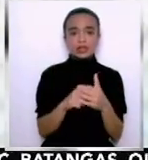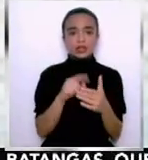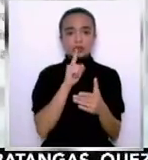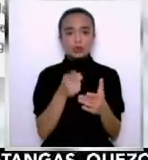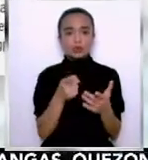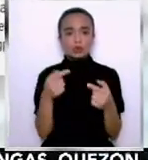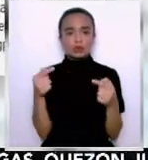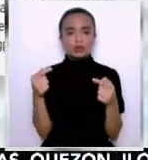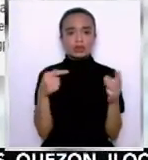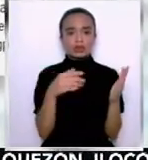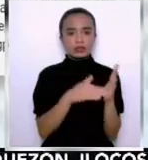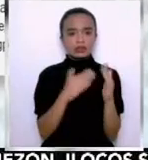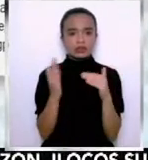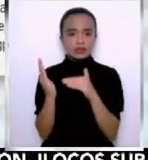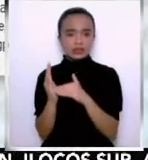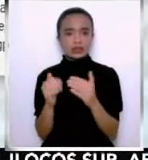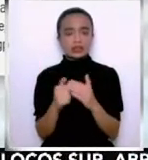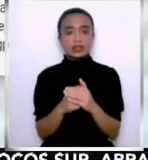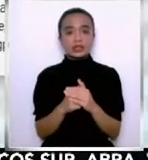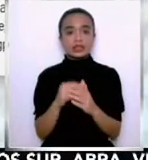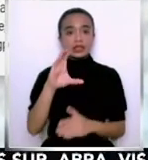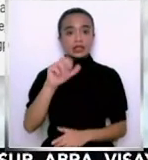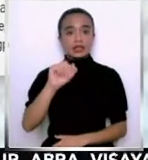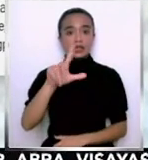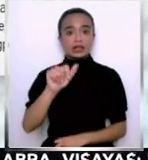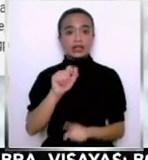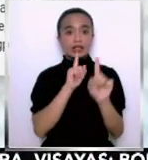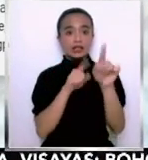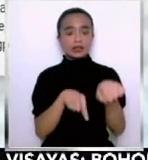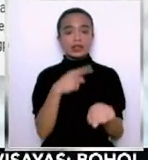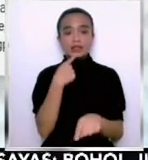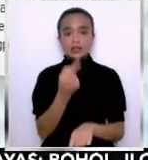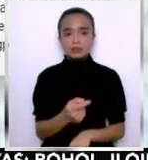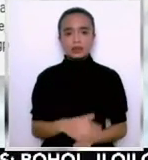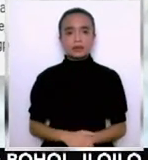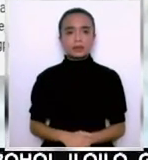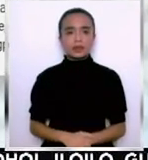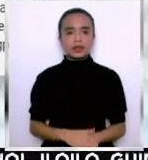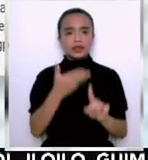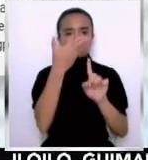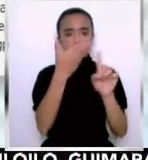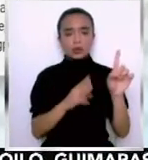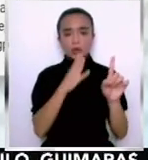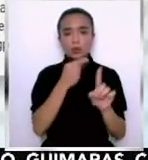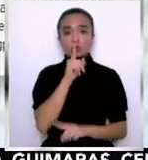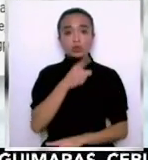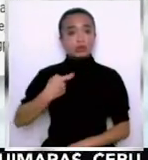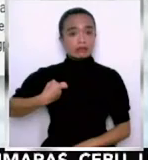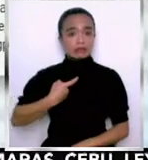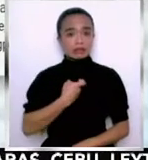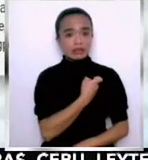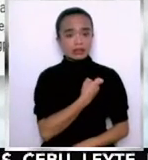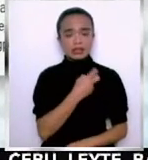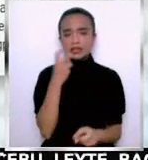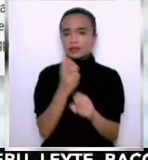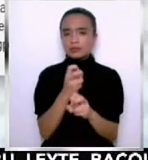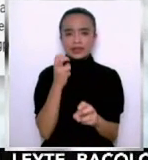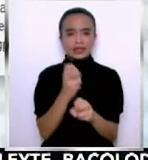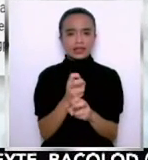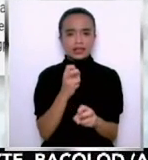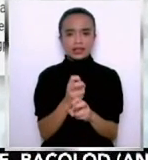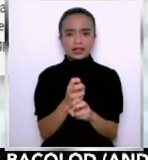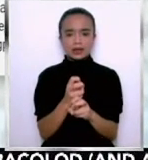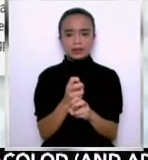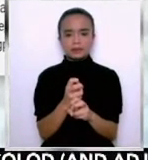isa. Sa reply ni Carla sa comment, sinabi niyang ang taong lubos na nasaktan ay mahirap pigilang hindi ilabas ang